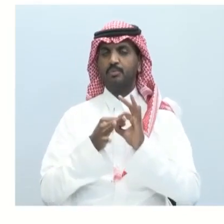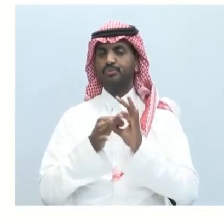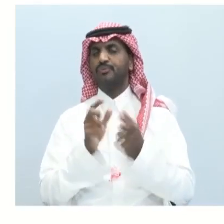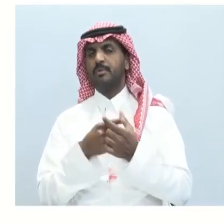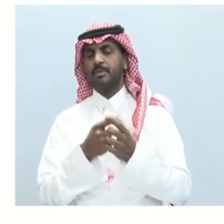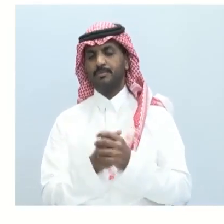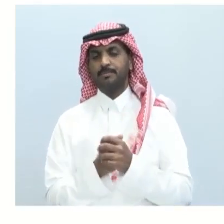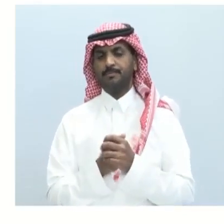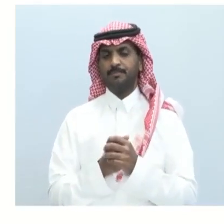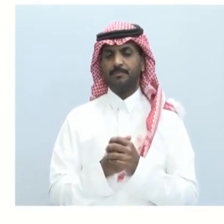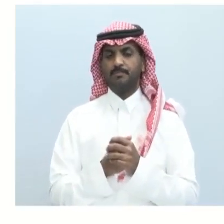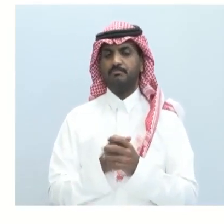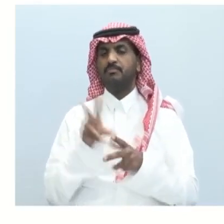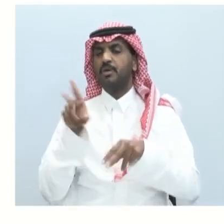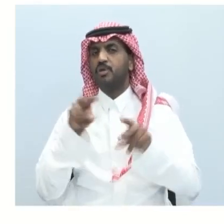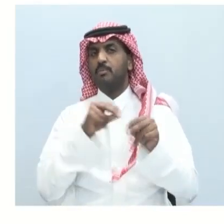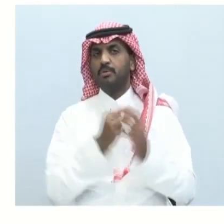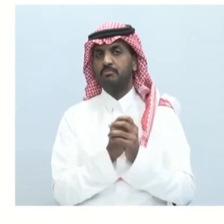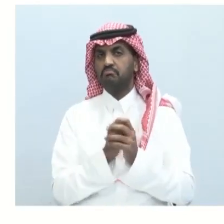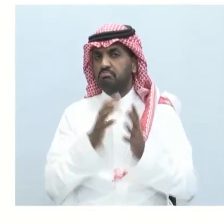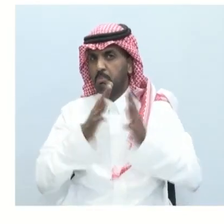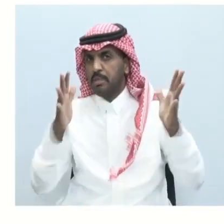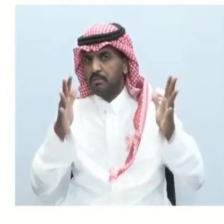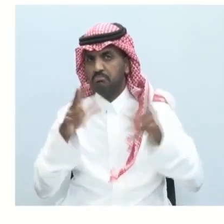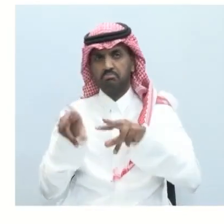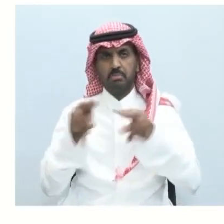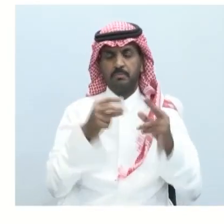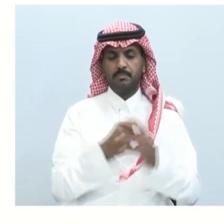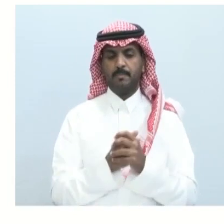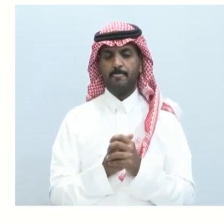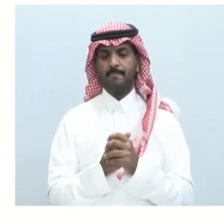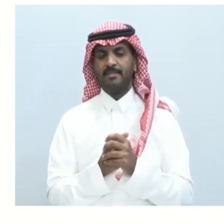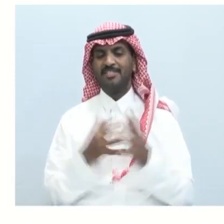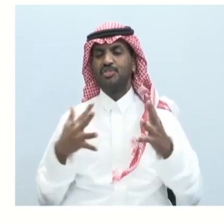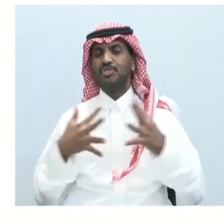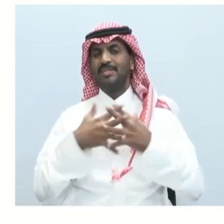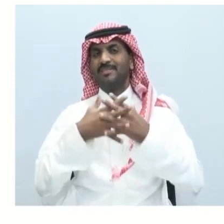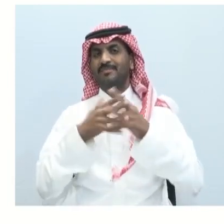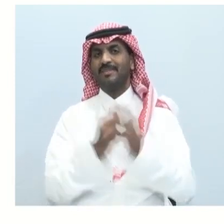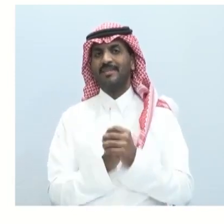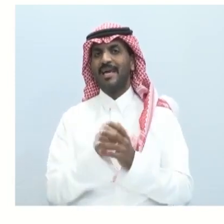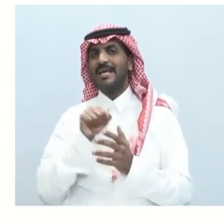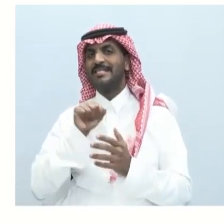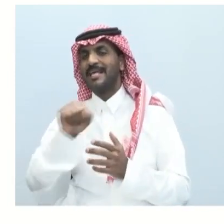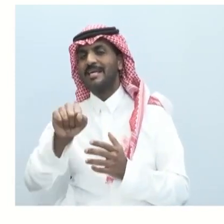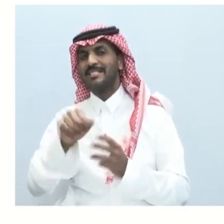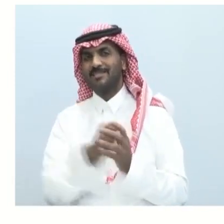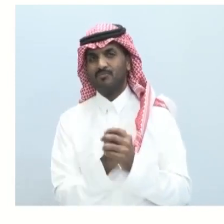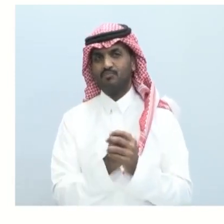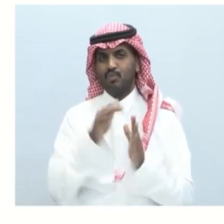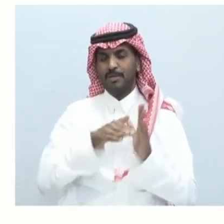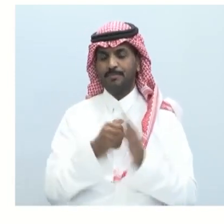بينها وايضا تشابه كبير جدا وايضا تشترك في خصائص معينه